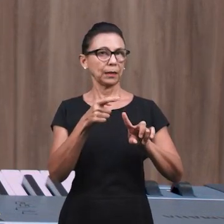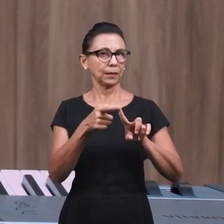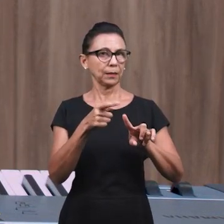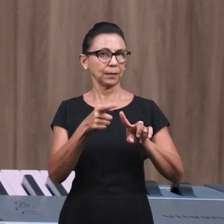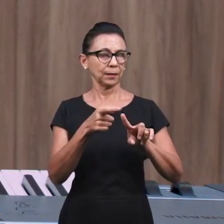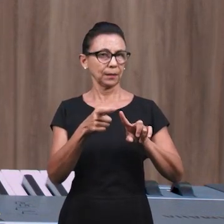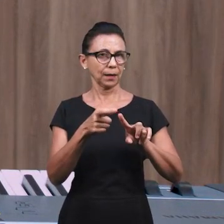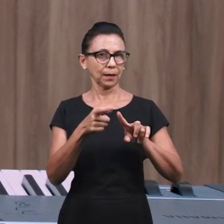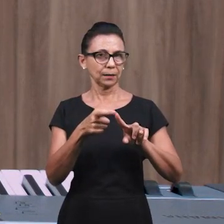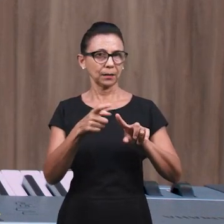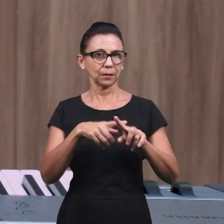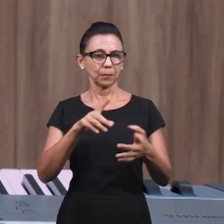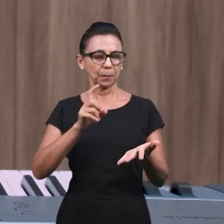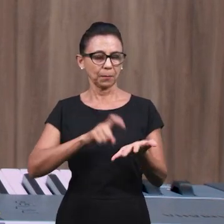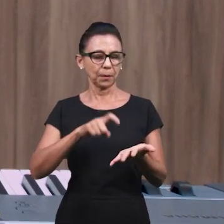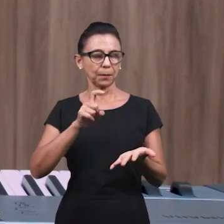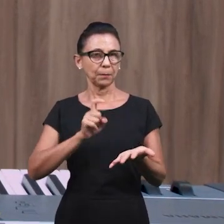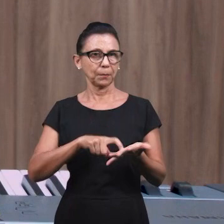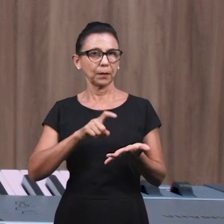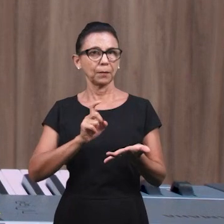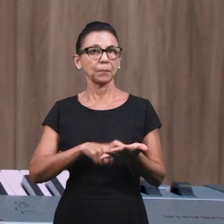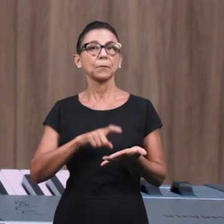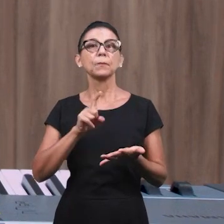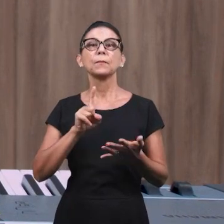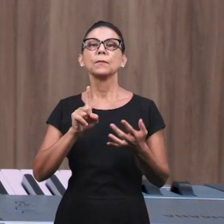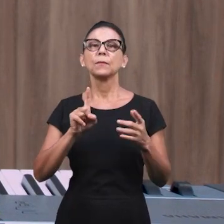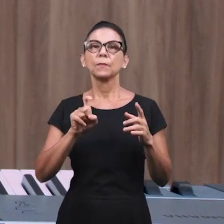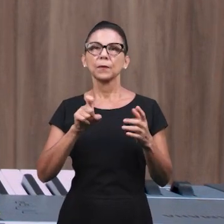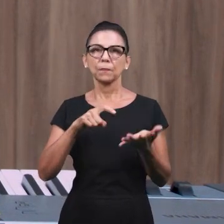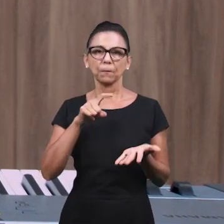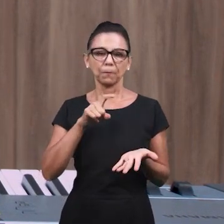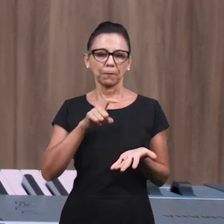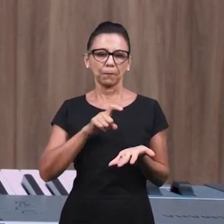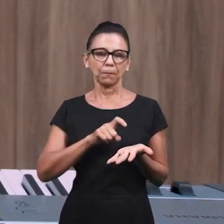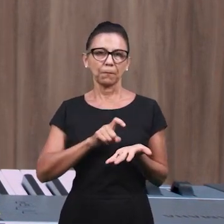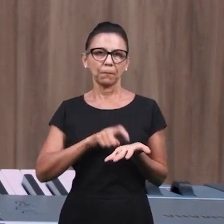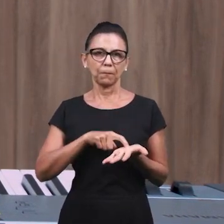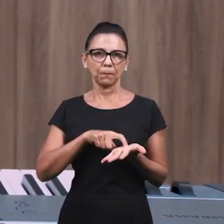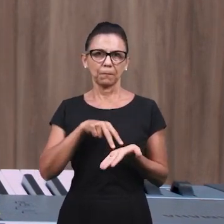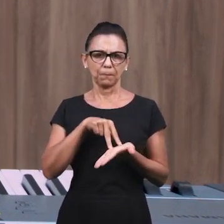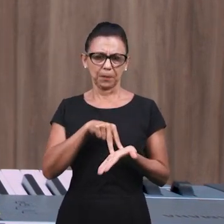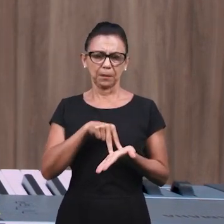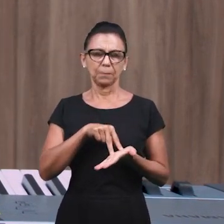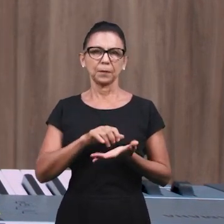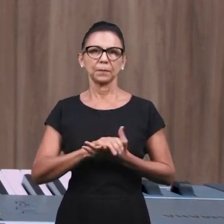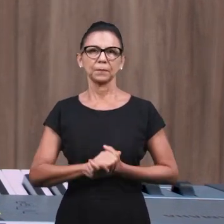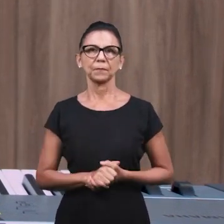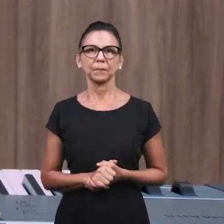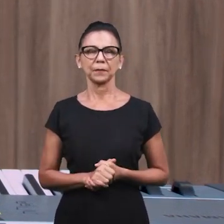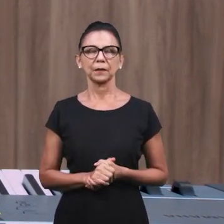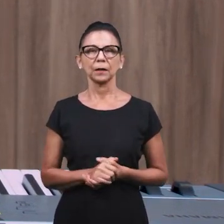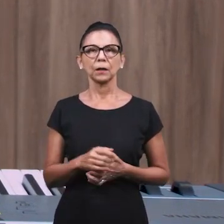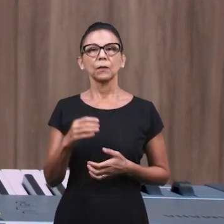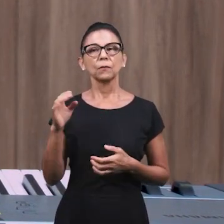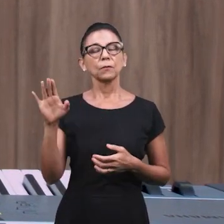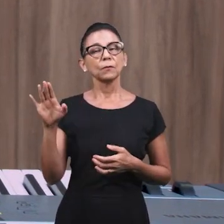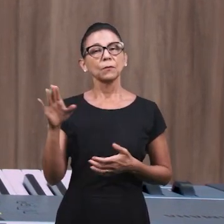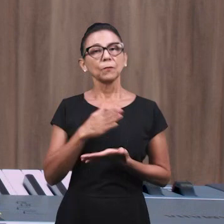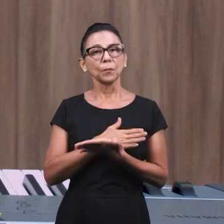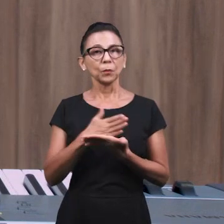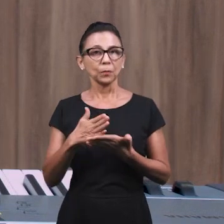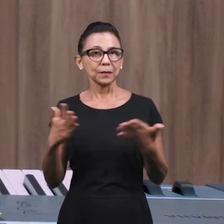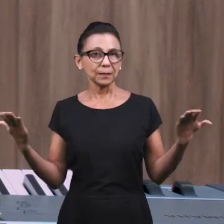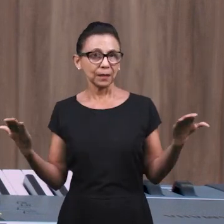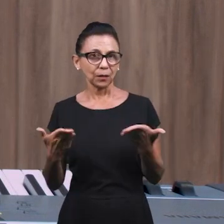l'oie, ils sont pliés à le doigt. Le doigt, il doit rester ferme. Donc, on va commencer. Je vais compter jusqu'à 4. Nous